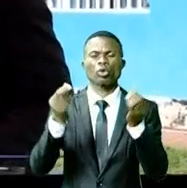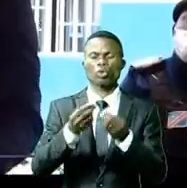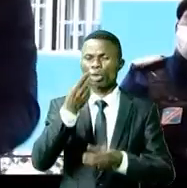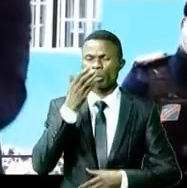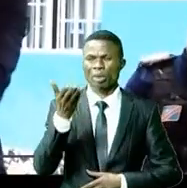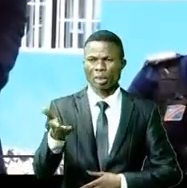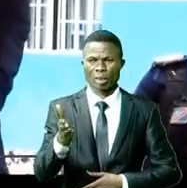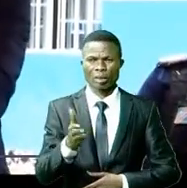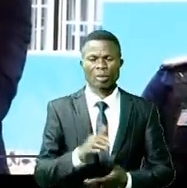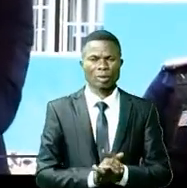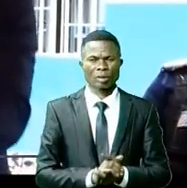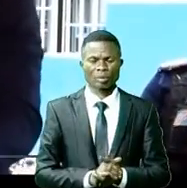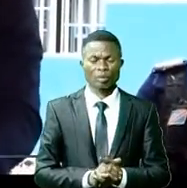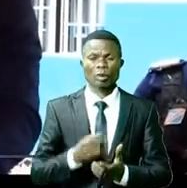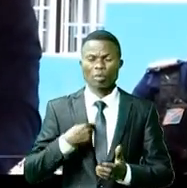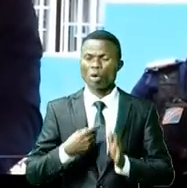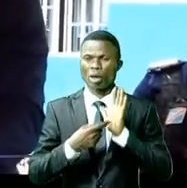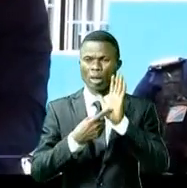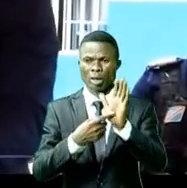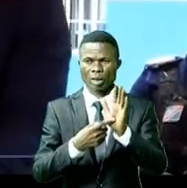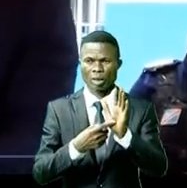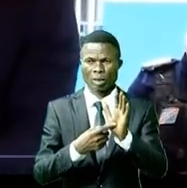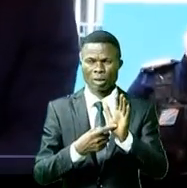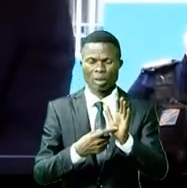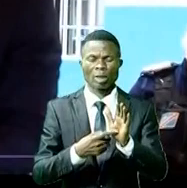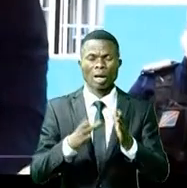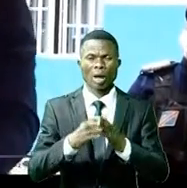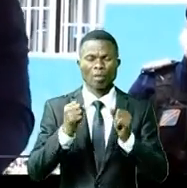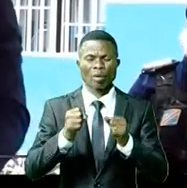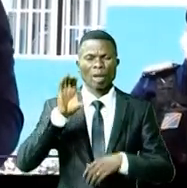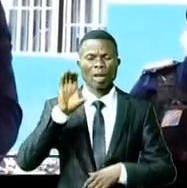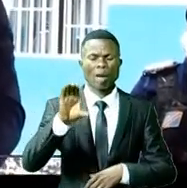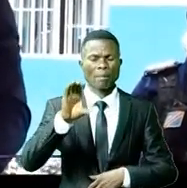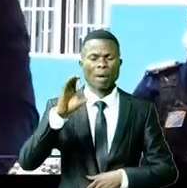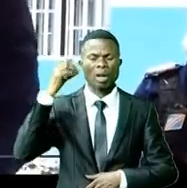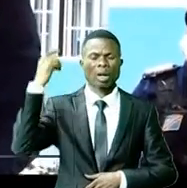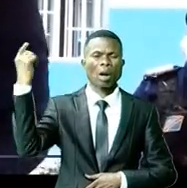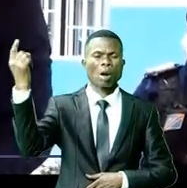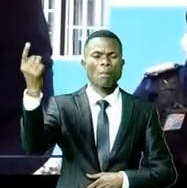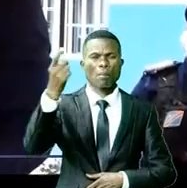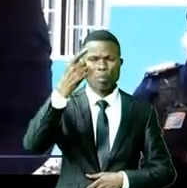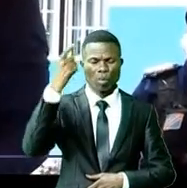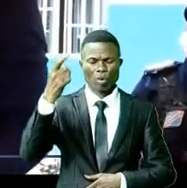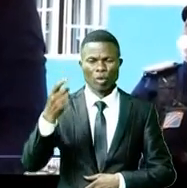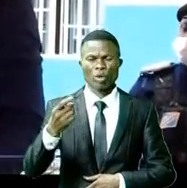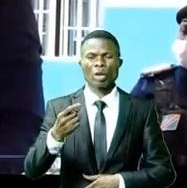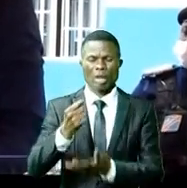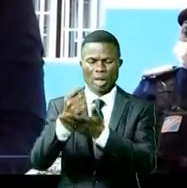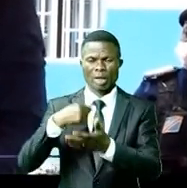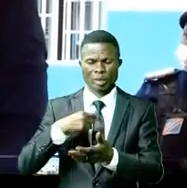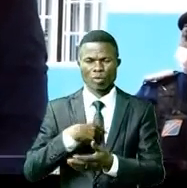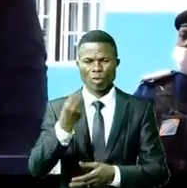processus. J'exprime ma reconnaissance à la Banque mondiale qui finance le